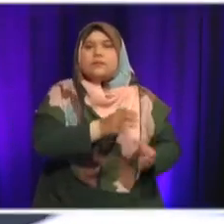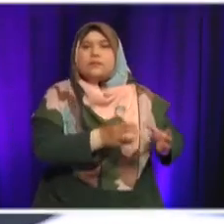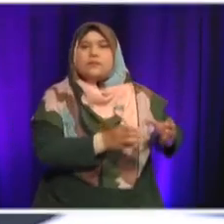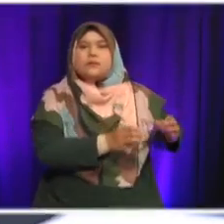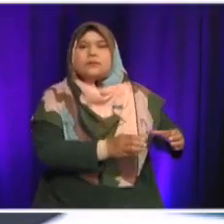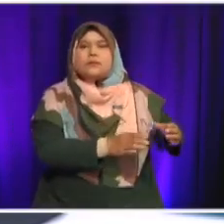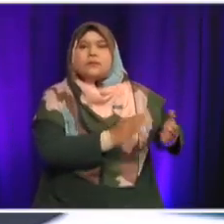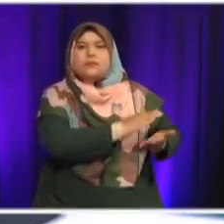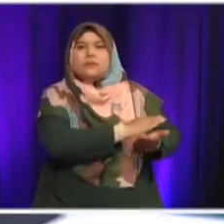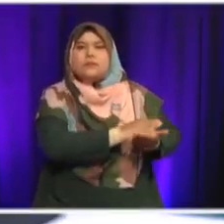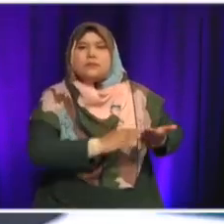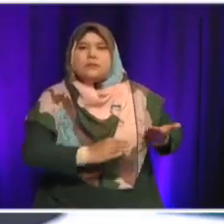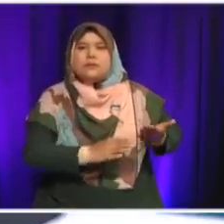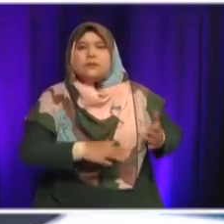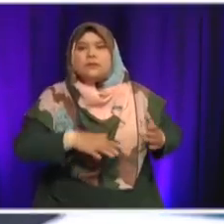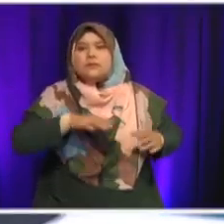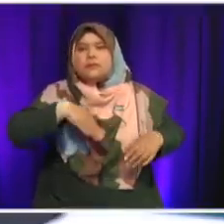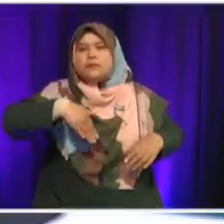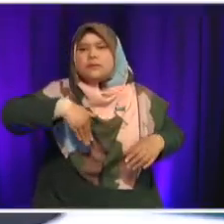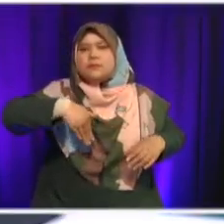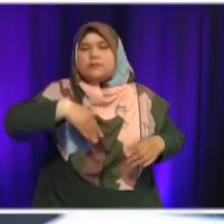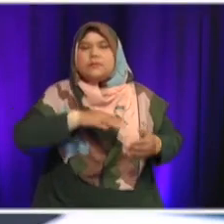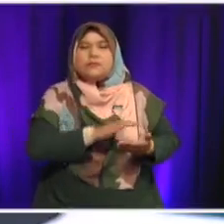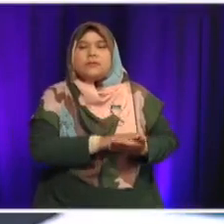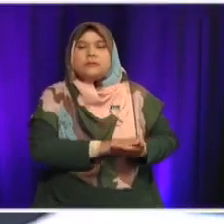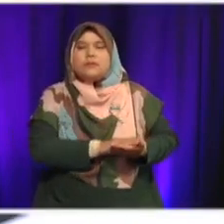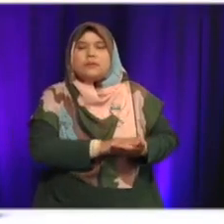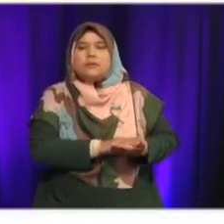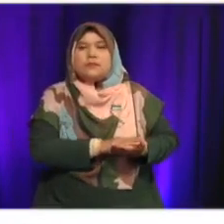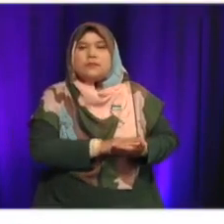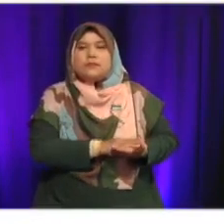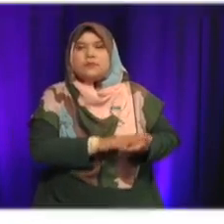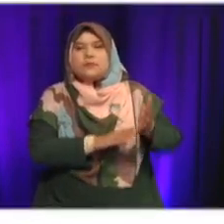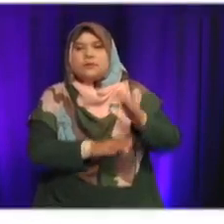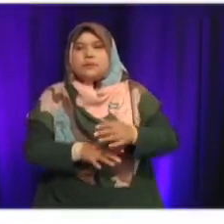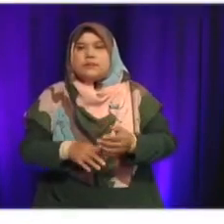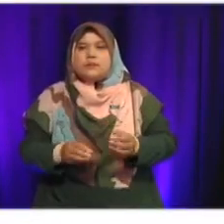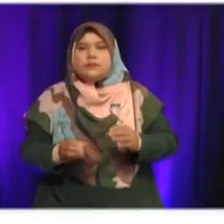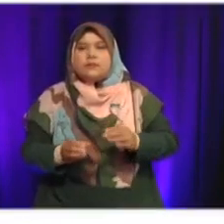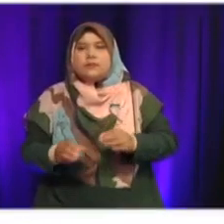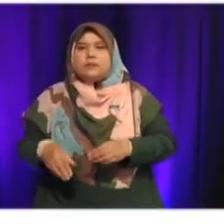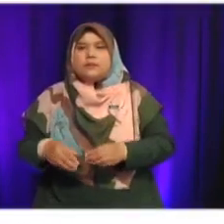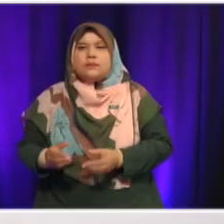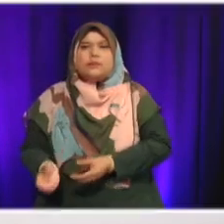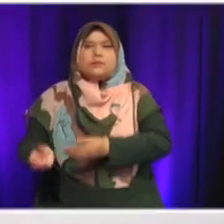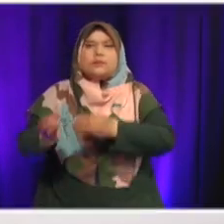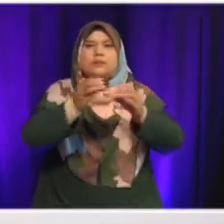separuh coklat yang tidak disepuh tadi itu masukkan semuanya masukkan semua Oke kita